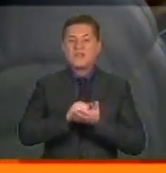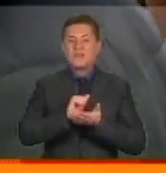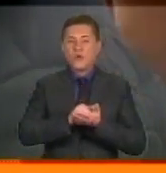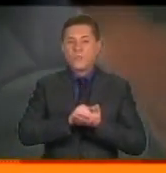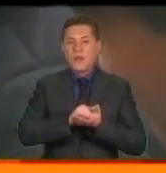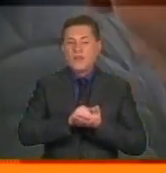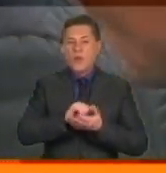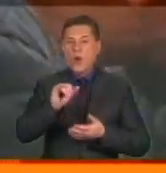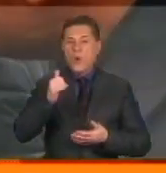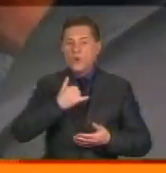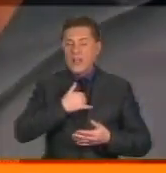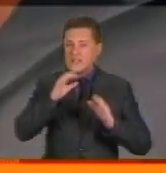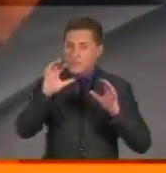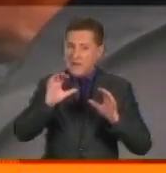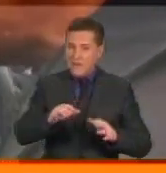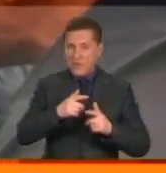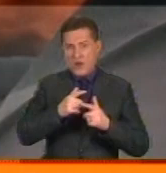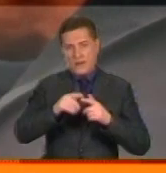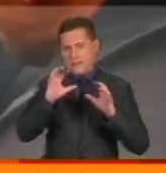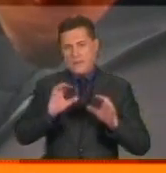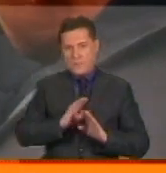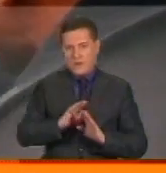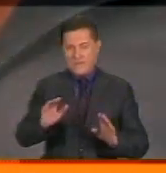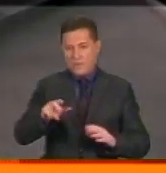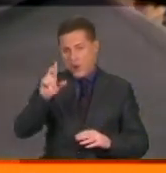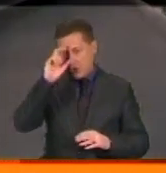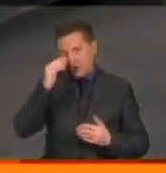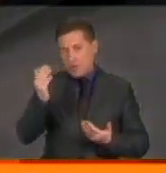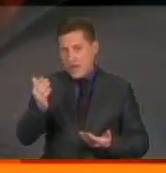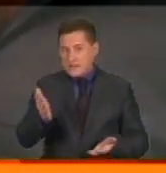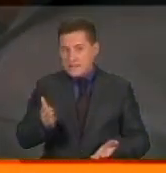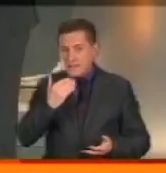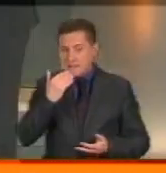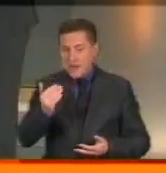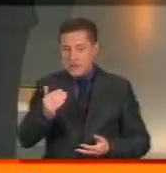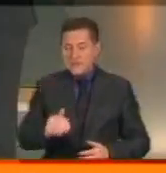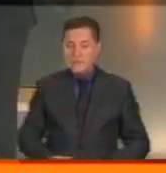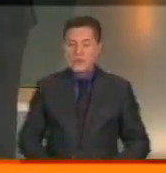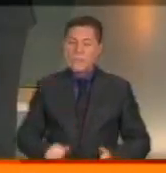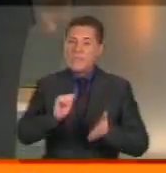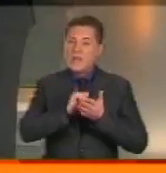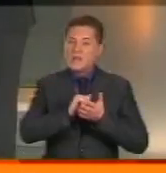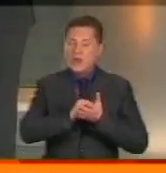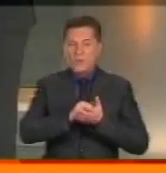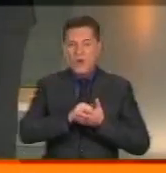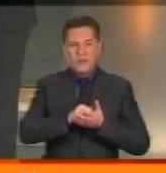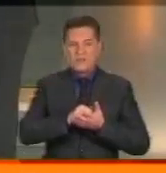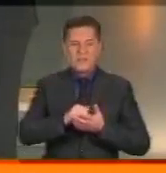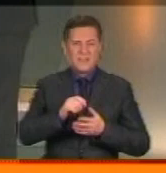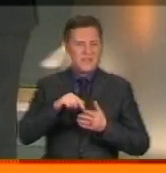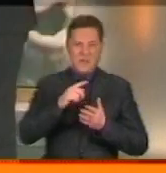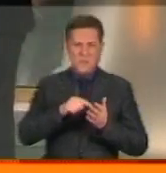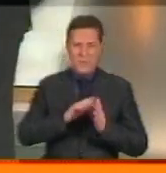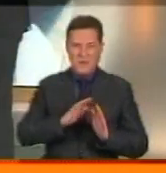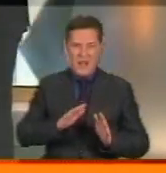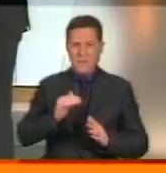Государство правове у нас чи не правове? Ви покажіть документи сім'ї. Государство у нас правове? Документи не морока для ФСБ. Їх